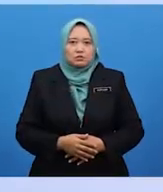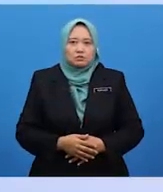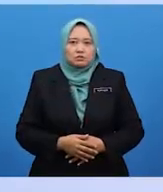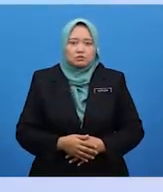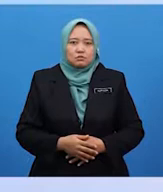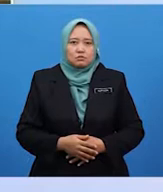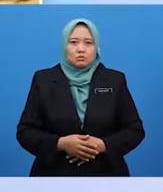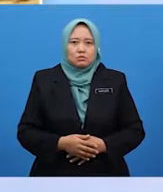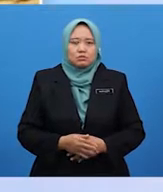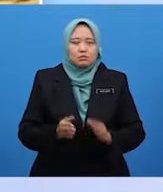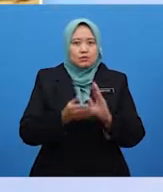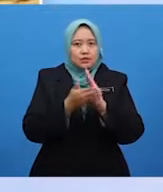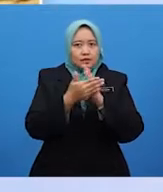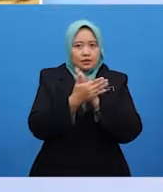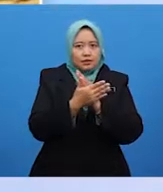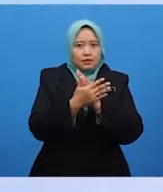ialah industri,